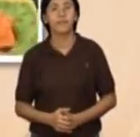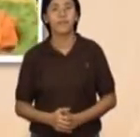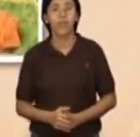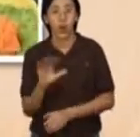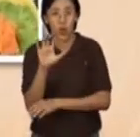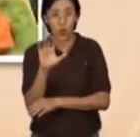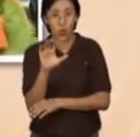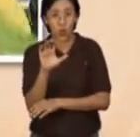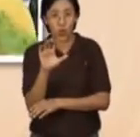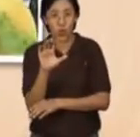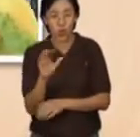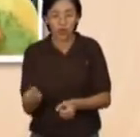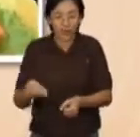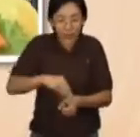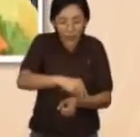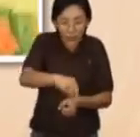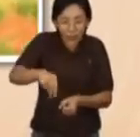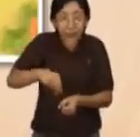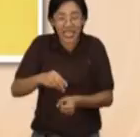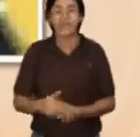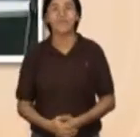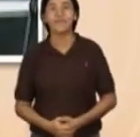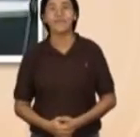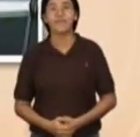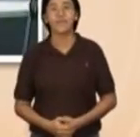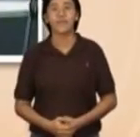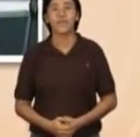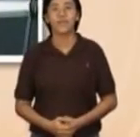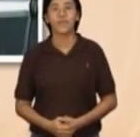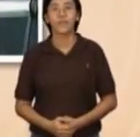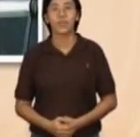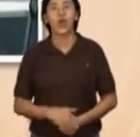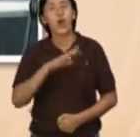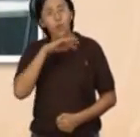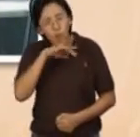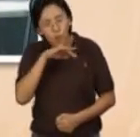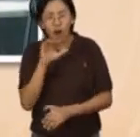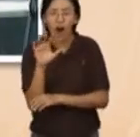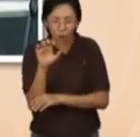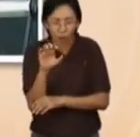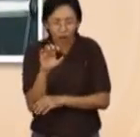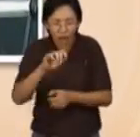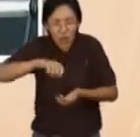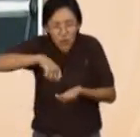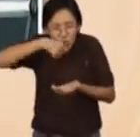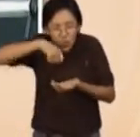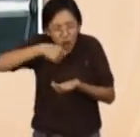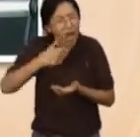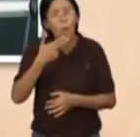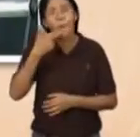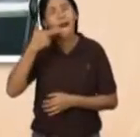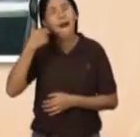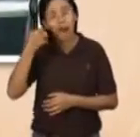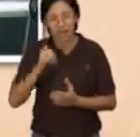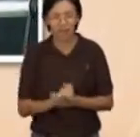ก็ใส่กุ้งลงไปแต่ความจริงแล้วกุ้งกับหมูนี่ก็ทำให้หวานแล้ว หวานอย ู่ แล้ว น้ำสต๊อกก็หวานอยู่แล้วเราไม่จ